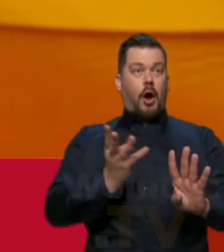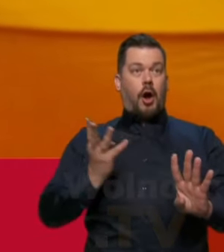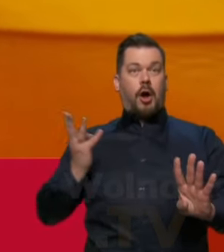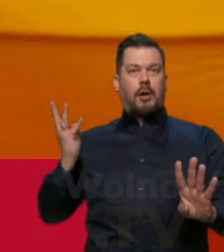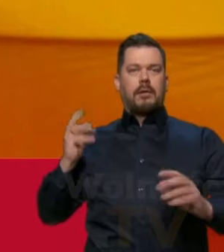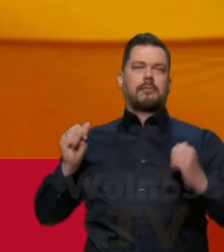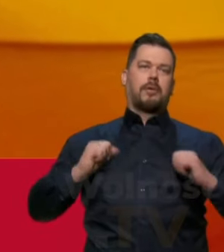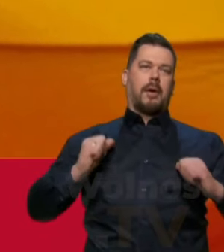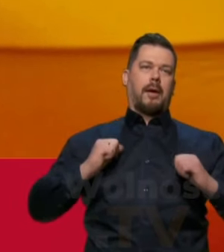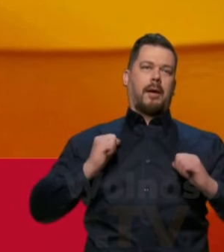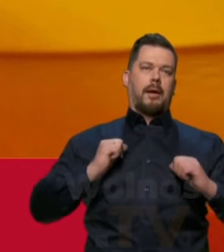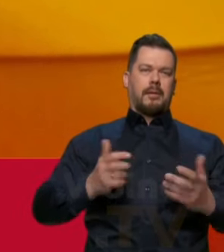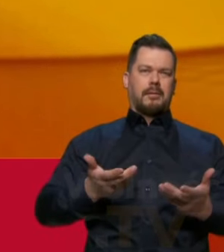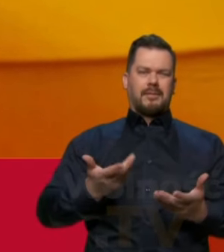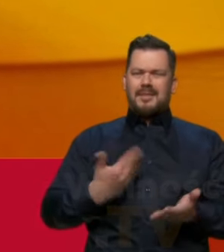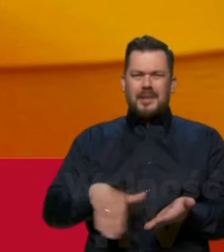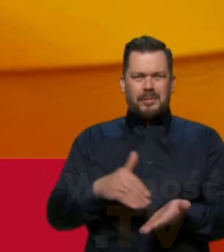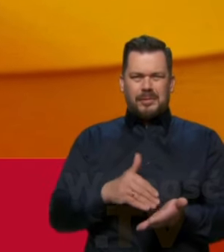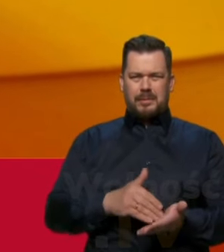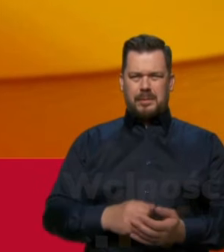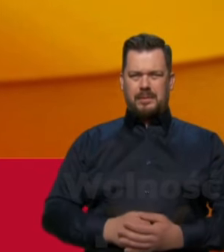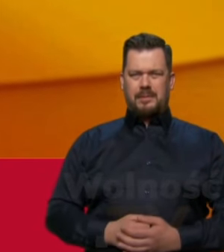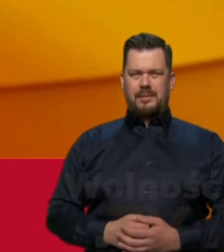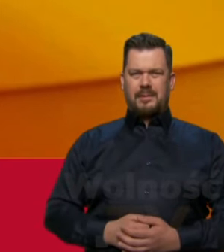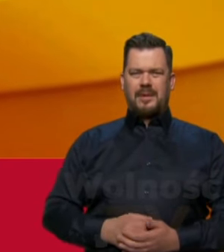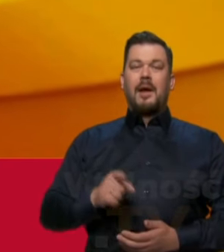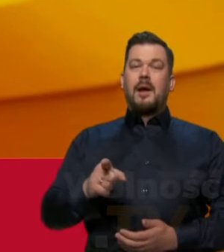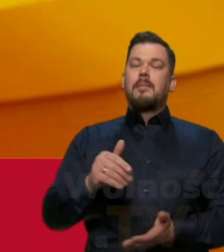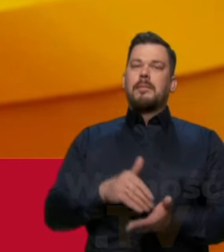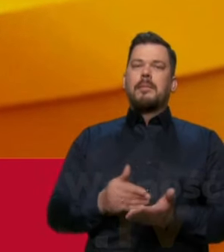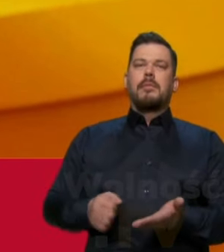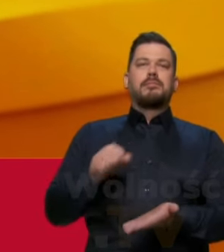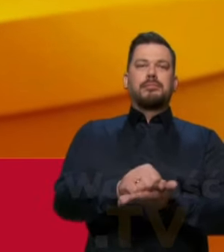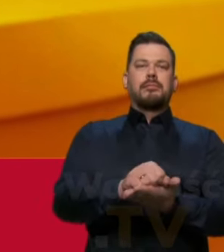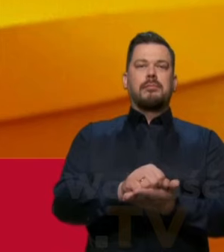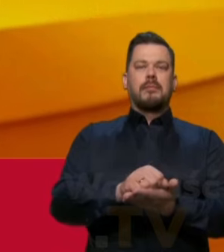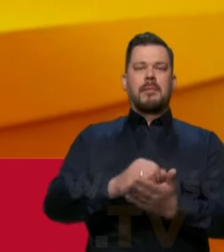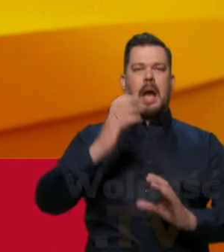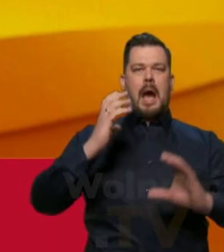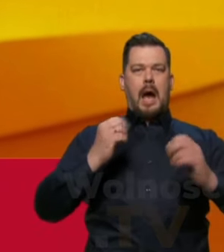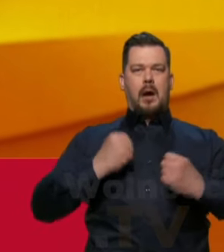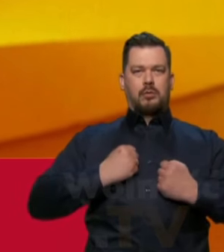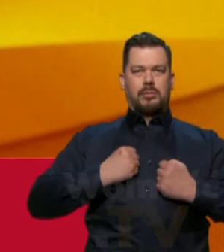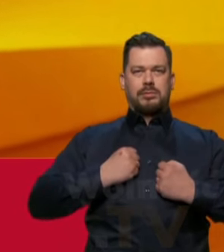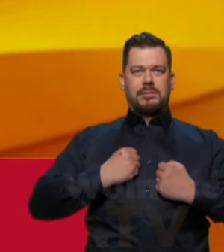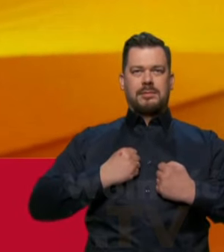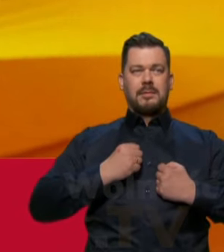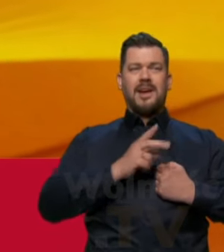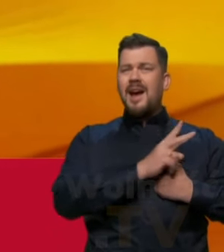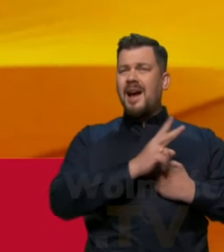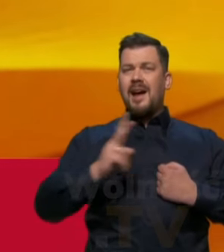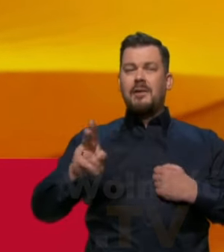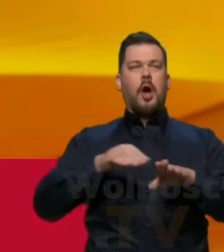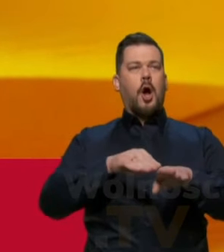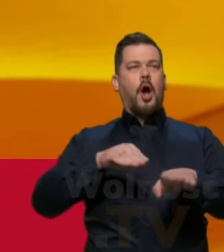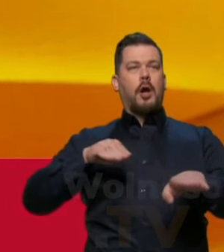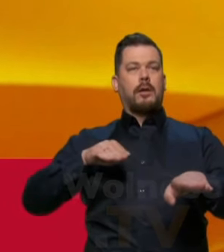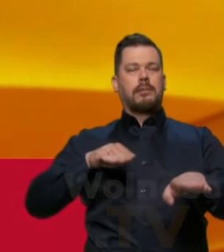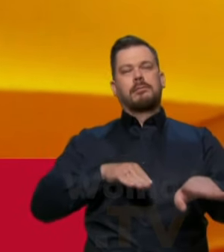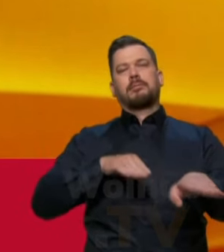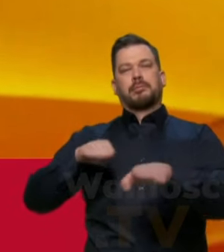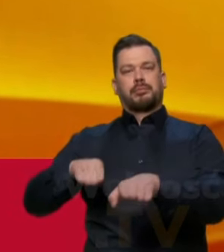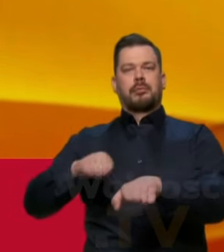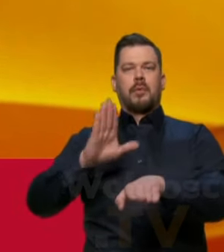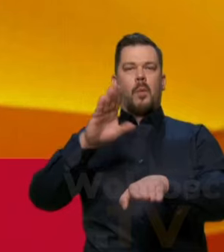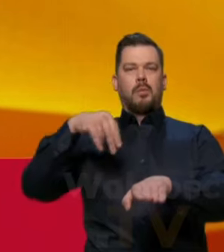niepotrzebnych kolejkach na peron. Wreszcie zainwestujemy w autobusy. W każdym miejscu, gdzie dzisiaj autobus stoi w korku, wytyczymy